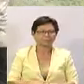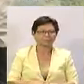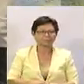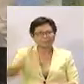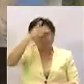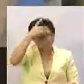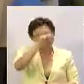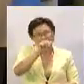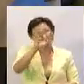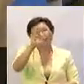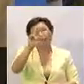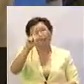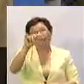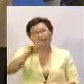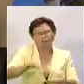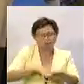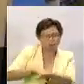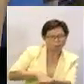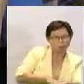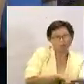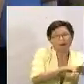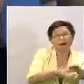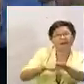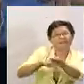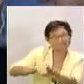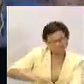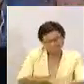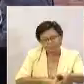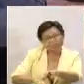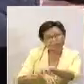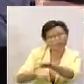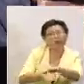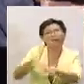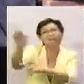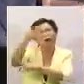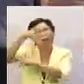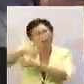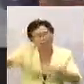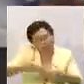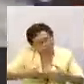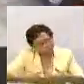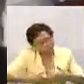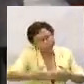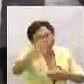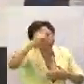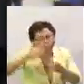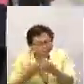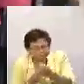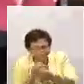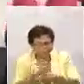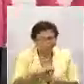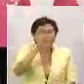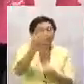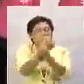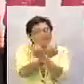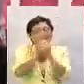Menurut Datuk Saifuddin, konvoi Kembara Merdeka Jalur Gemilang perlu dilakukan secara berterusan sebagai usaha menanam semangat cintakan